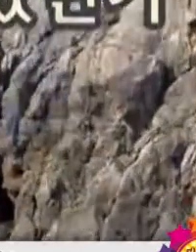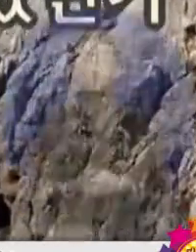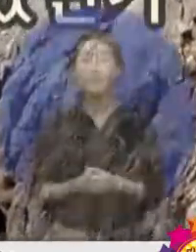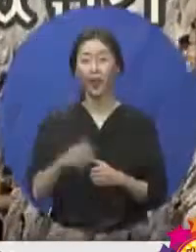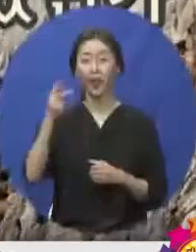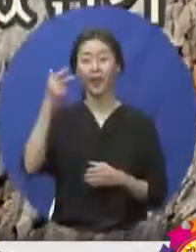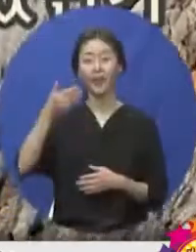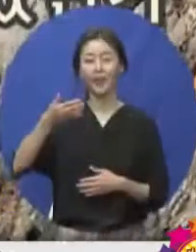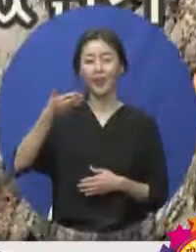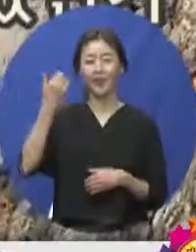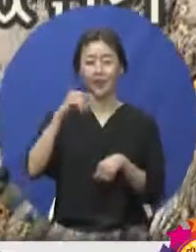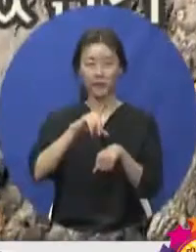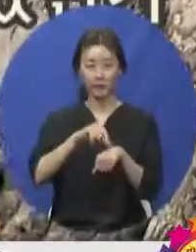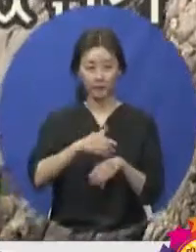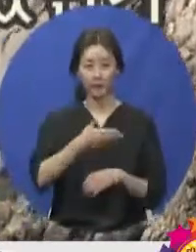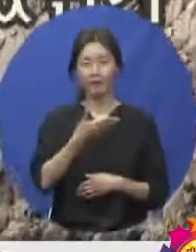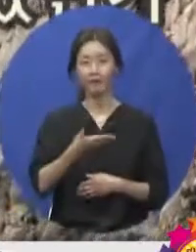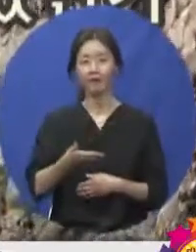세월